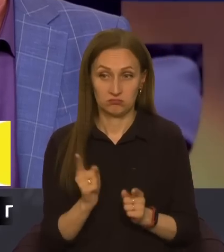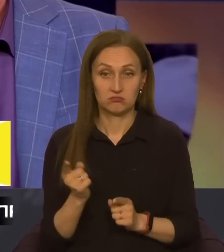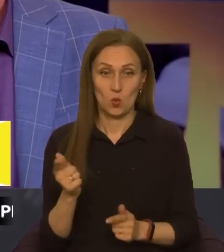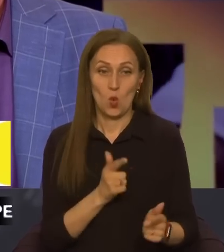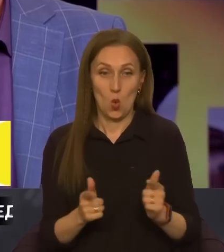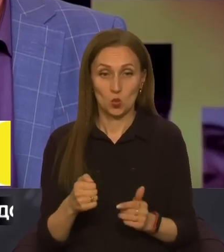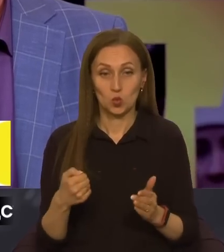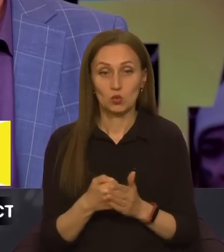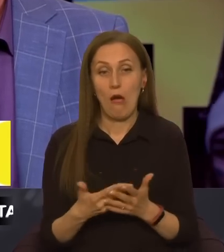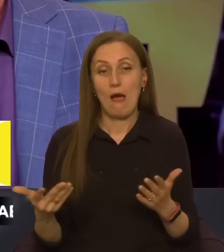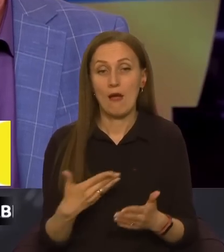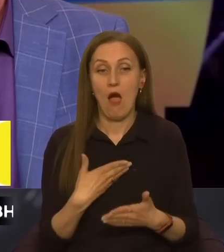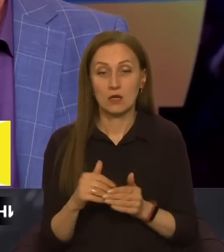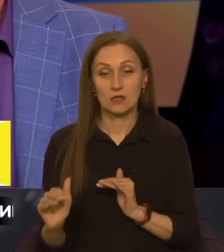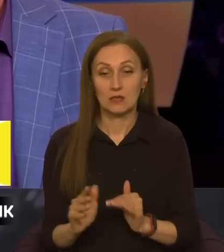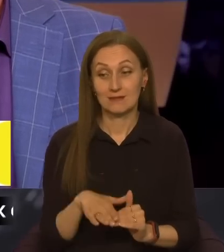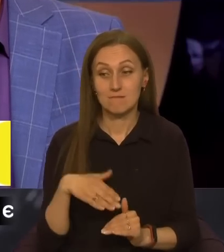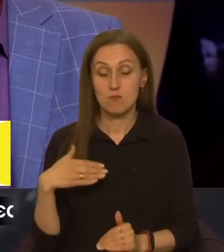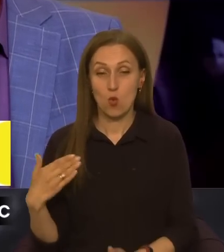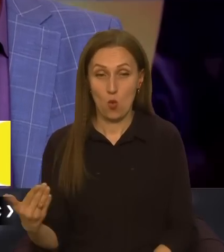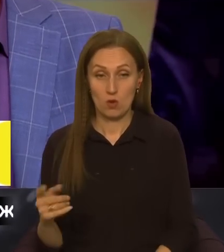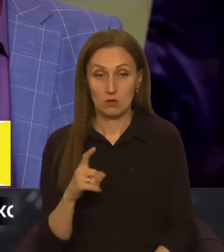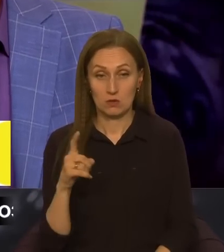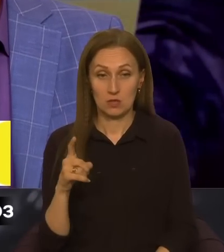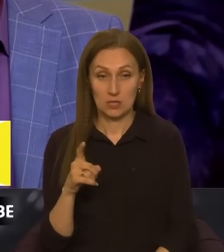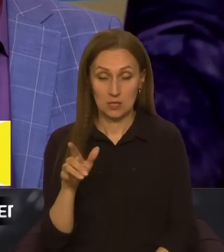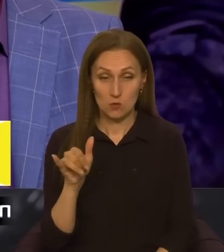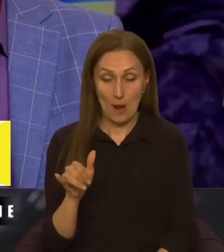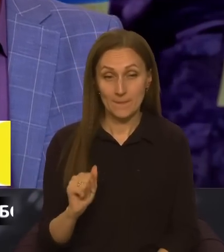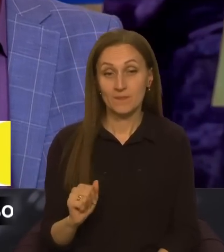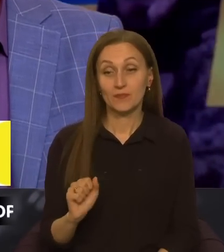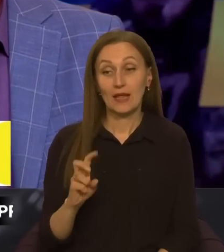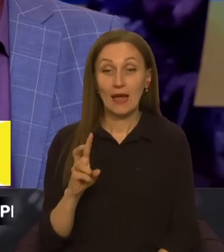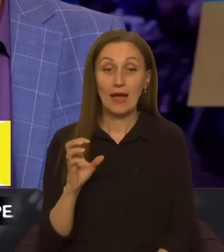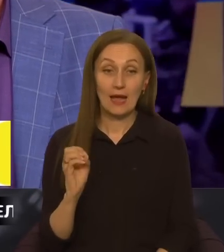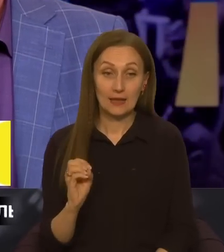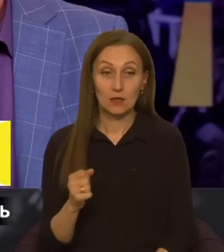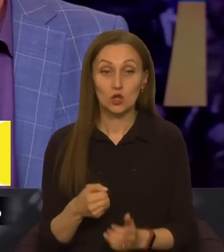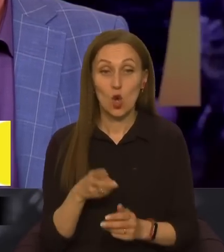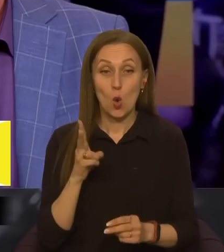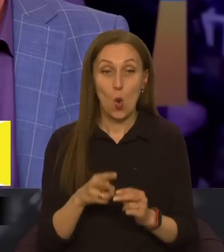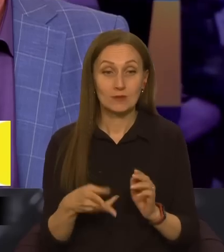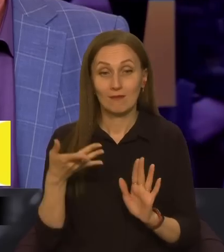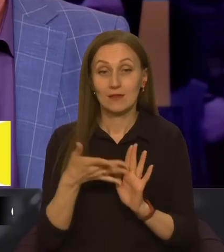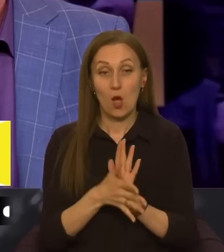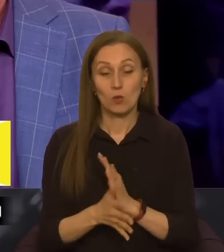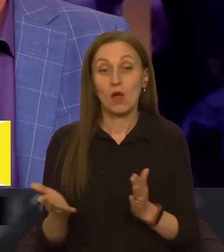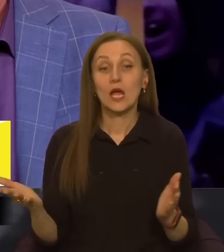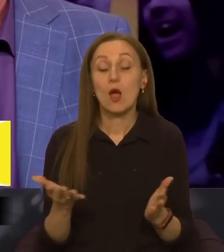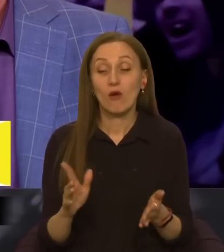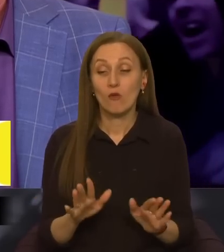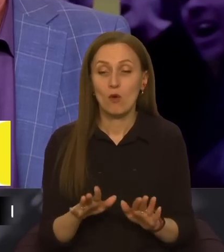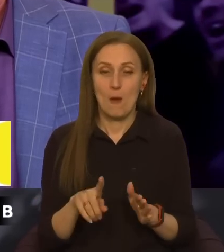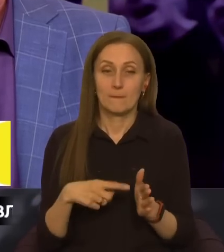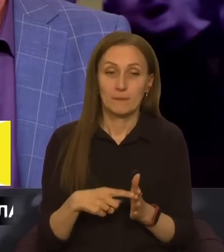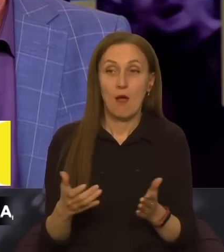готуються до якихось активних дій з боку Збройних сил України, але до кінця не розуміють саме в якому місці,